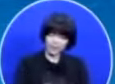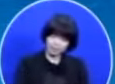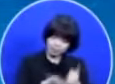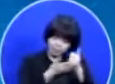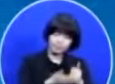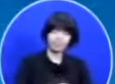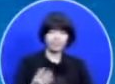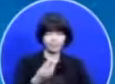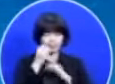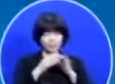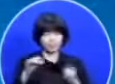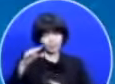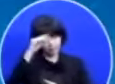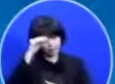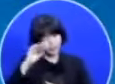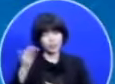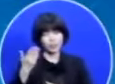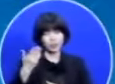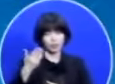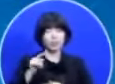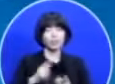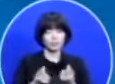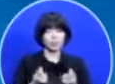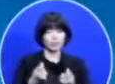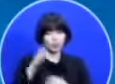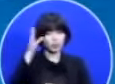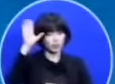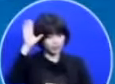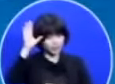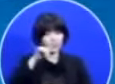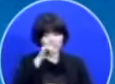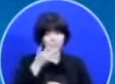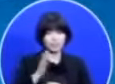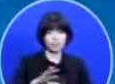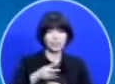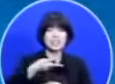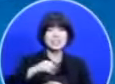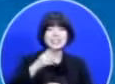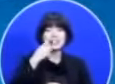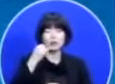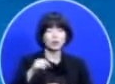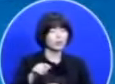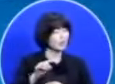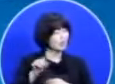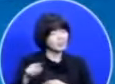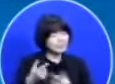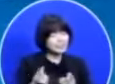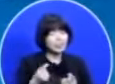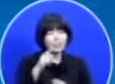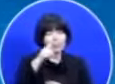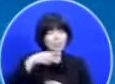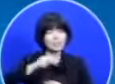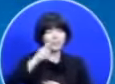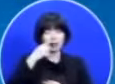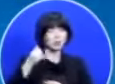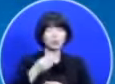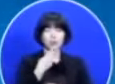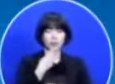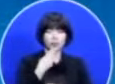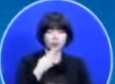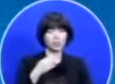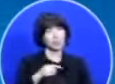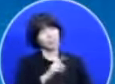보니 되어주고 그러리라고 기대를 했는데 시어머니도 그런 시어머니가 어떻게 오면 꼭 우리 교회는